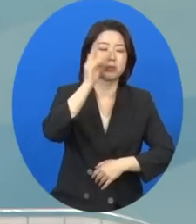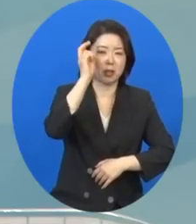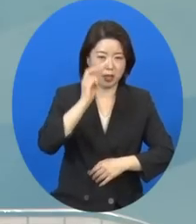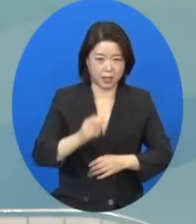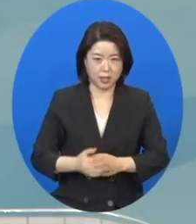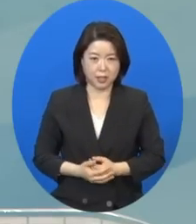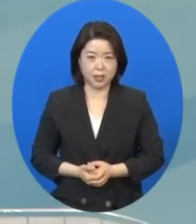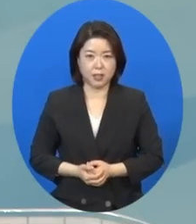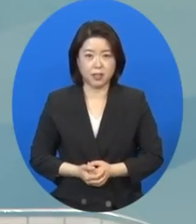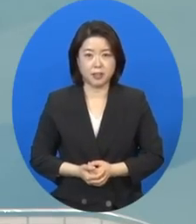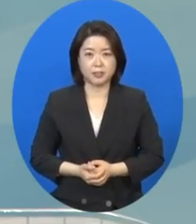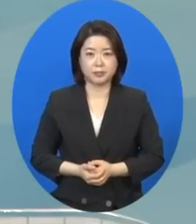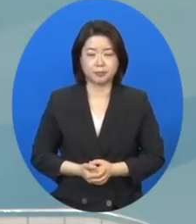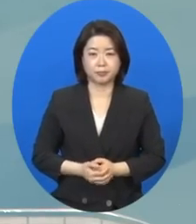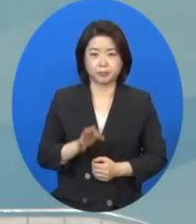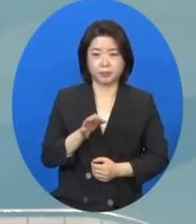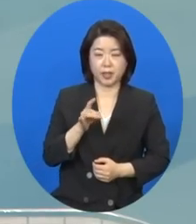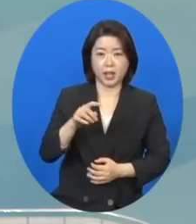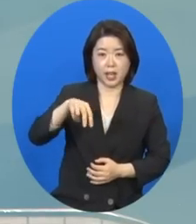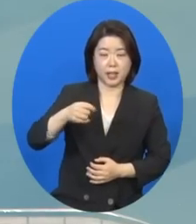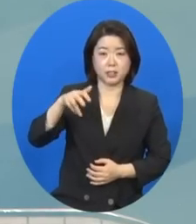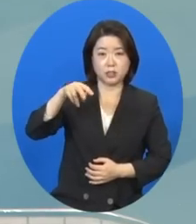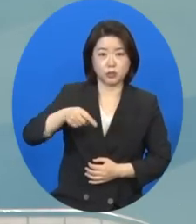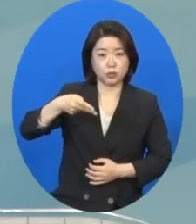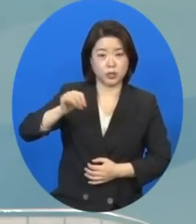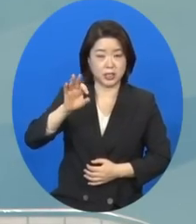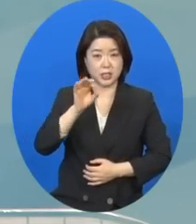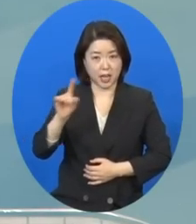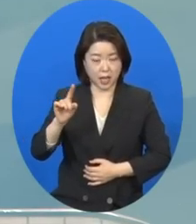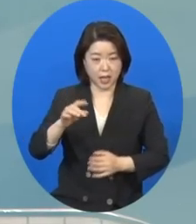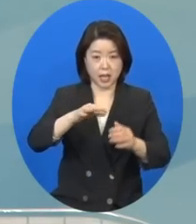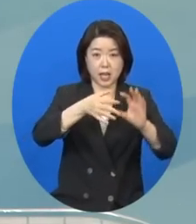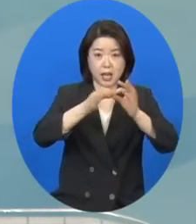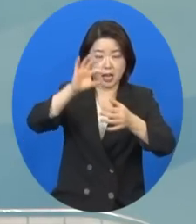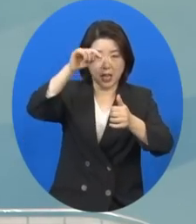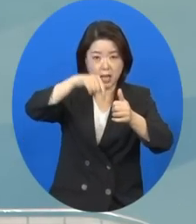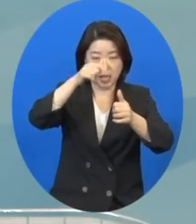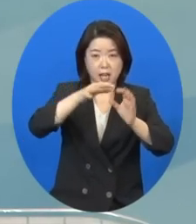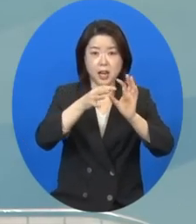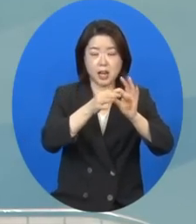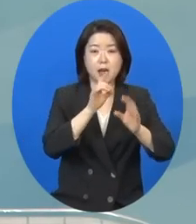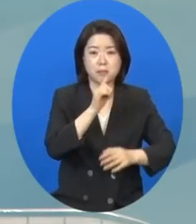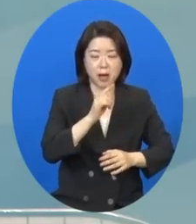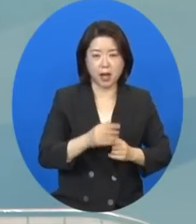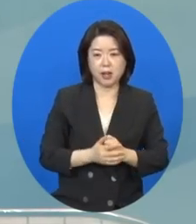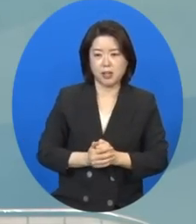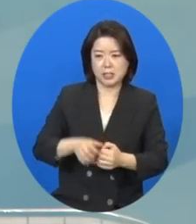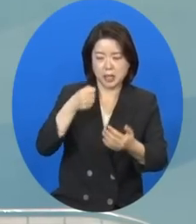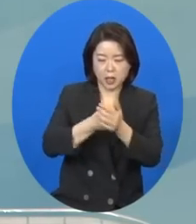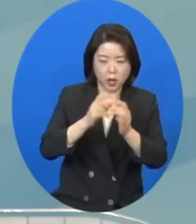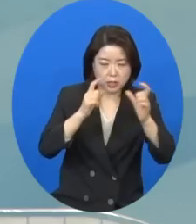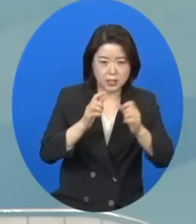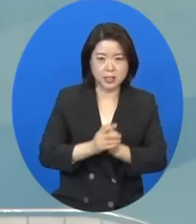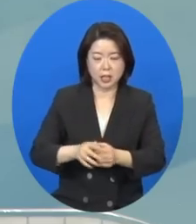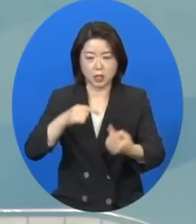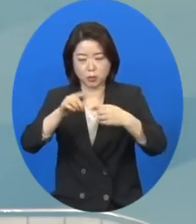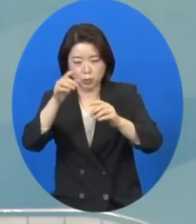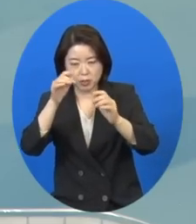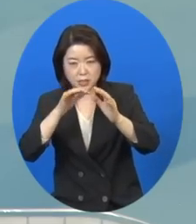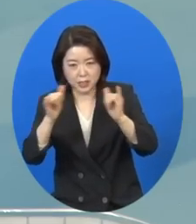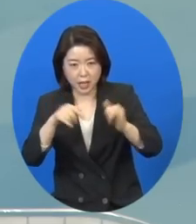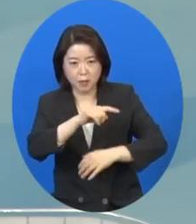것이요 액수시아라고 하는이 Hello 권한 권세 통치자 판결 기관 이렇게 번역이